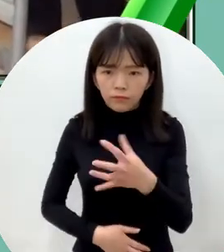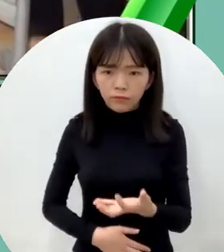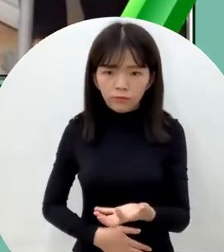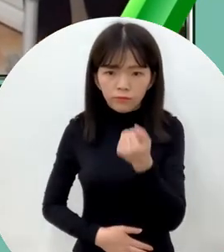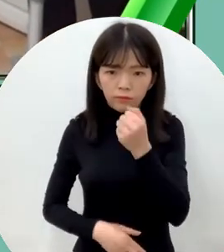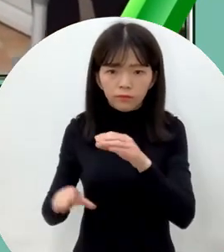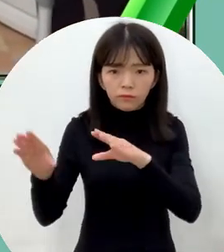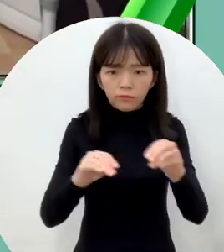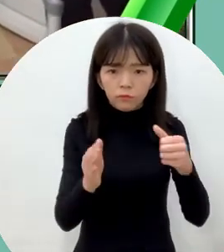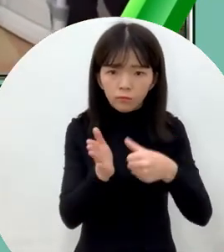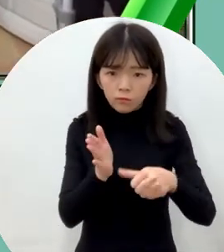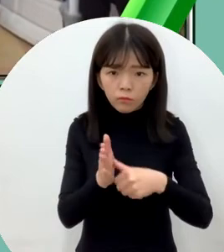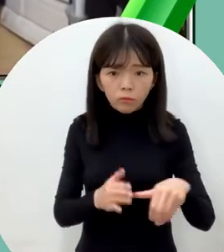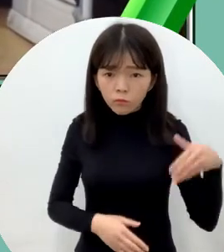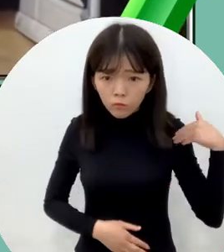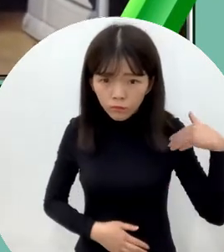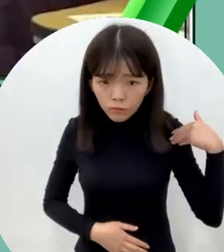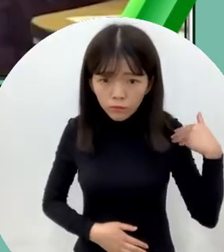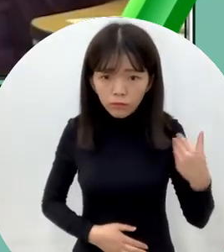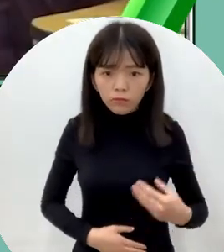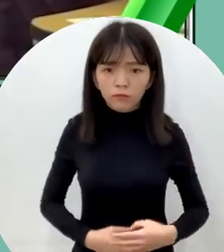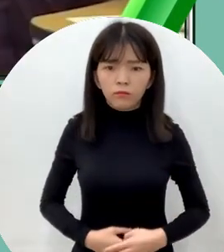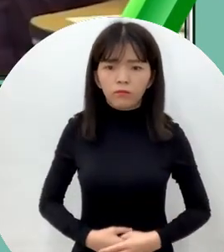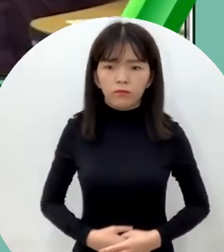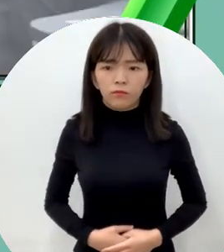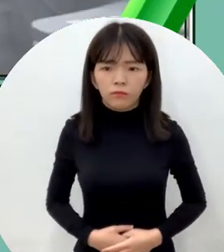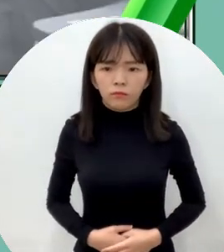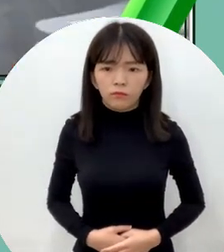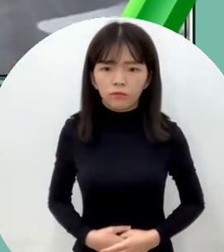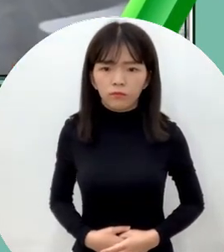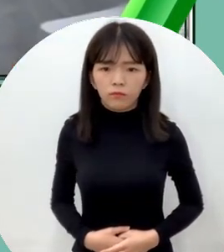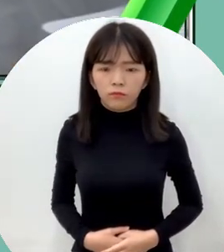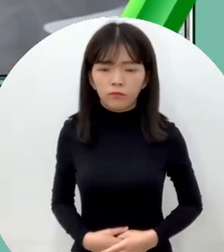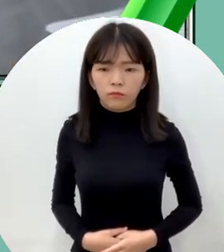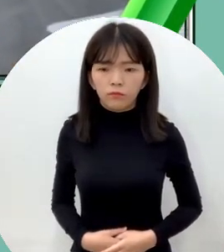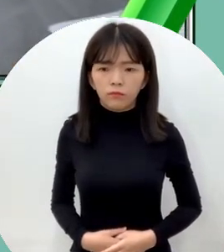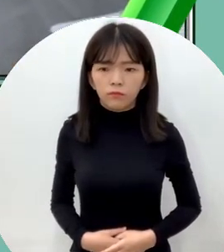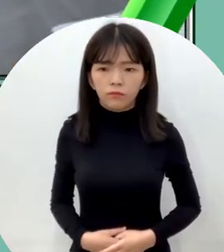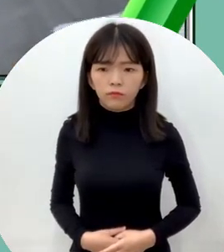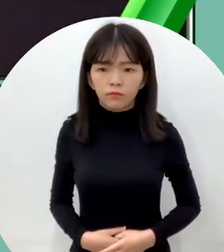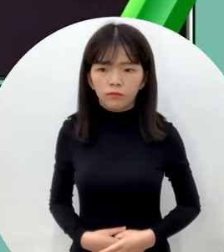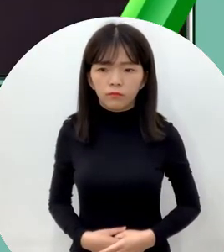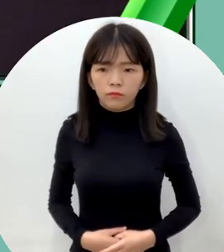휴대전화, 전자기기는 시험장 반입 금지 물품인 거 몰라?